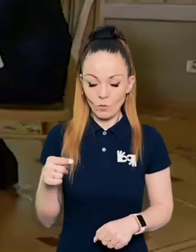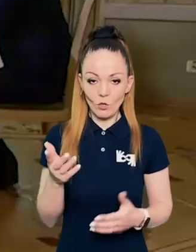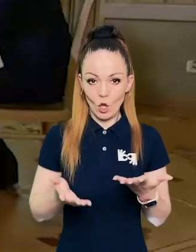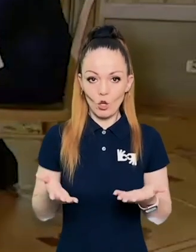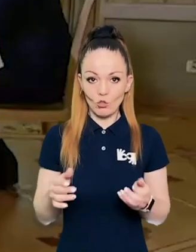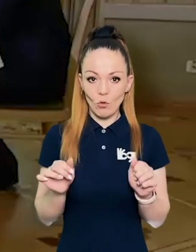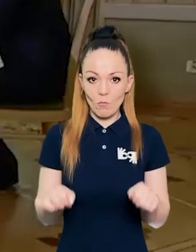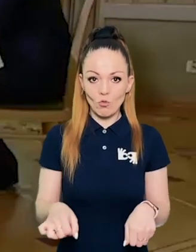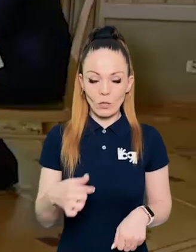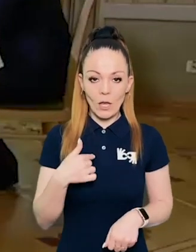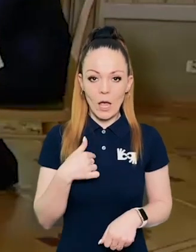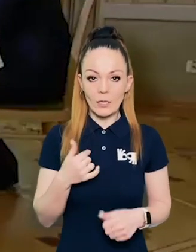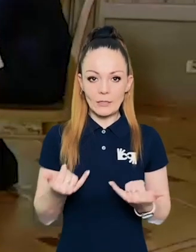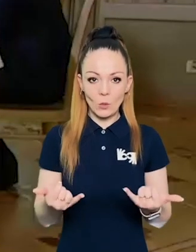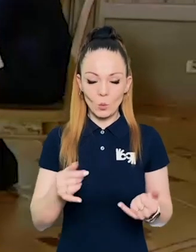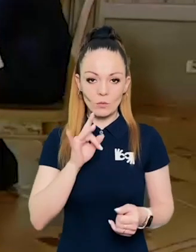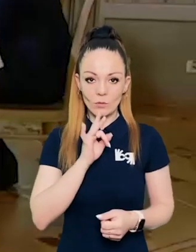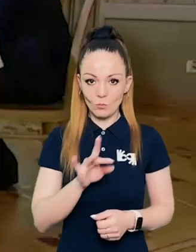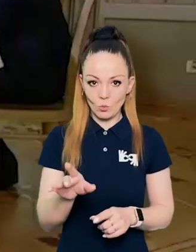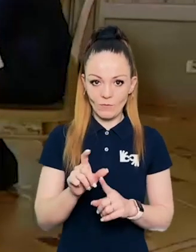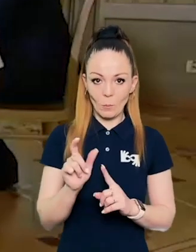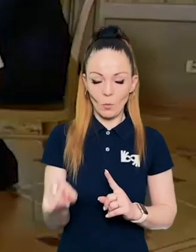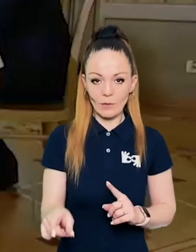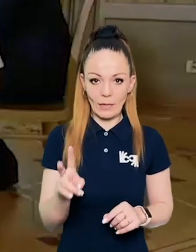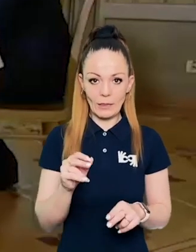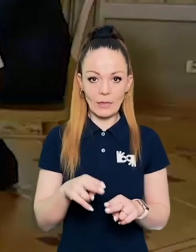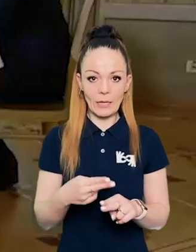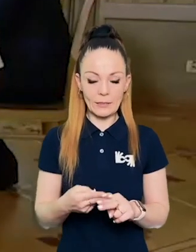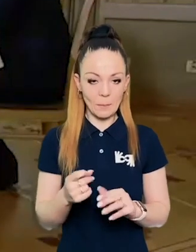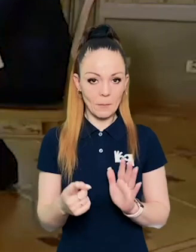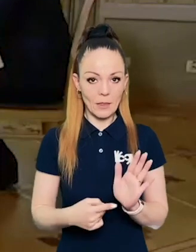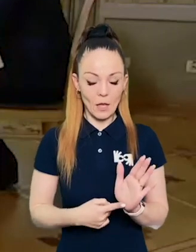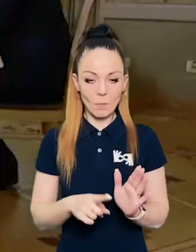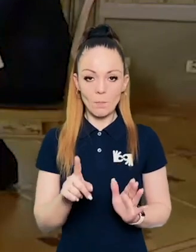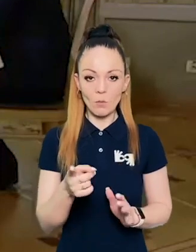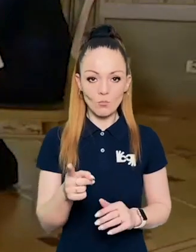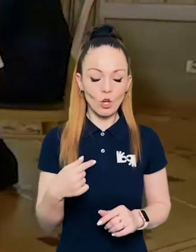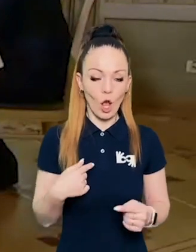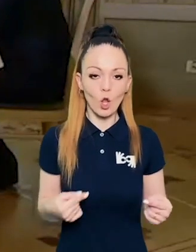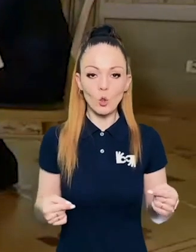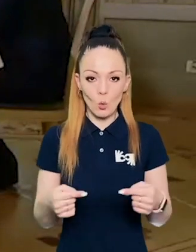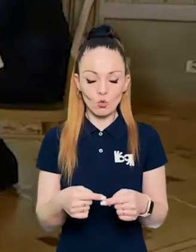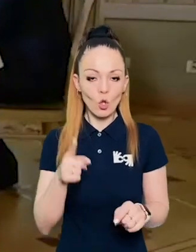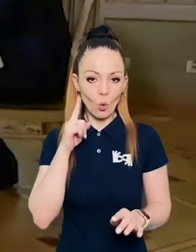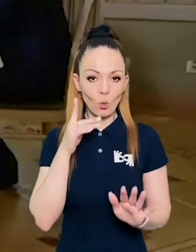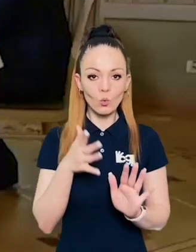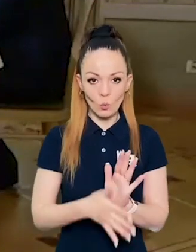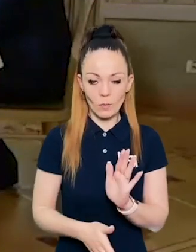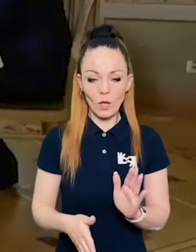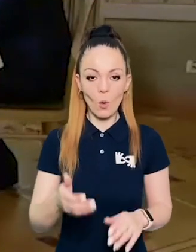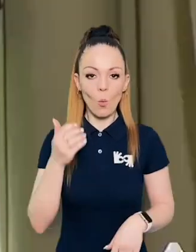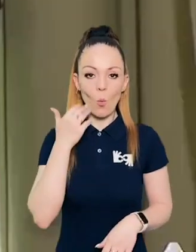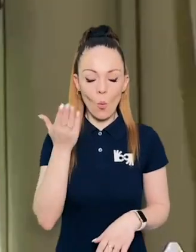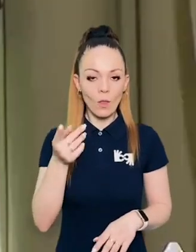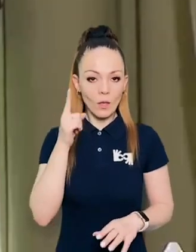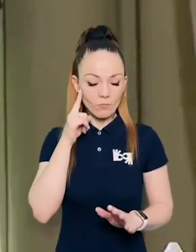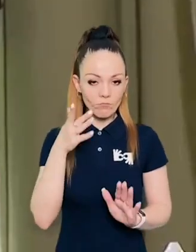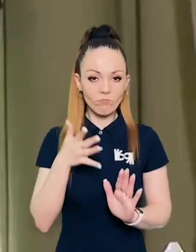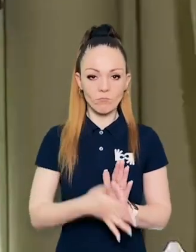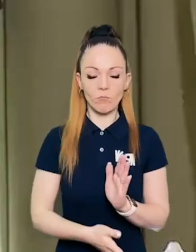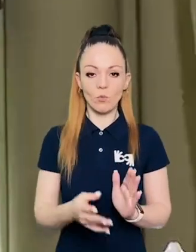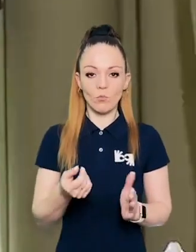Коли я це відчув, якщо можна, я сьогодні не буду вам відповідати на це питання. Це я точно розумію,